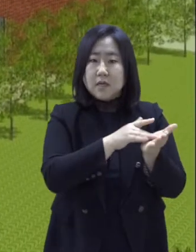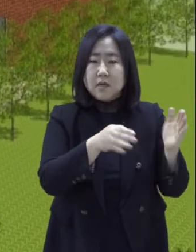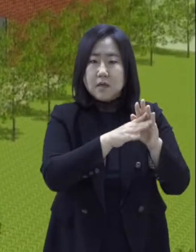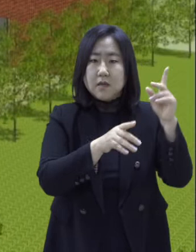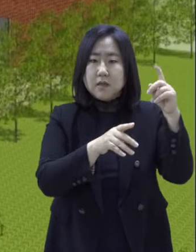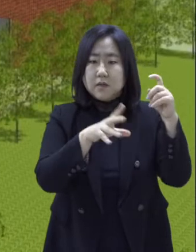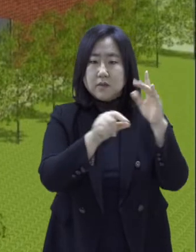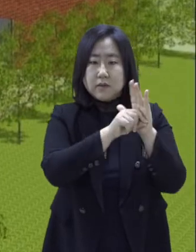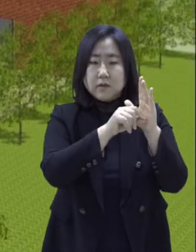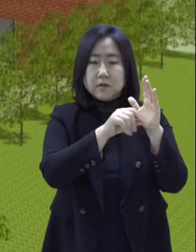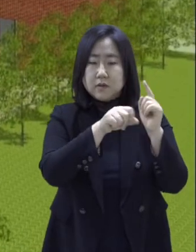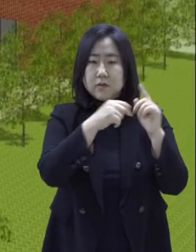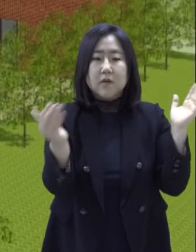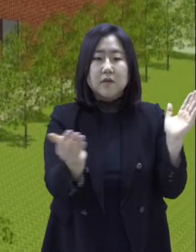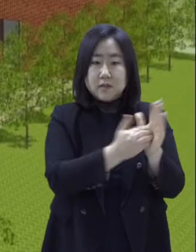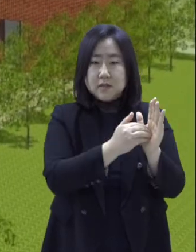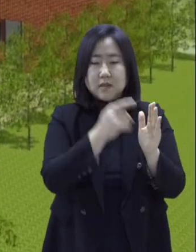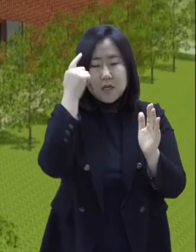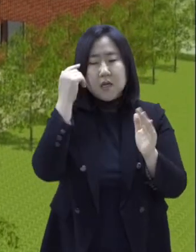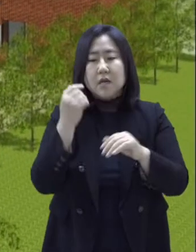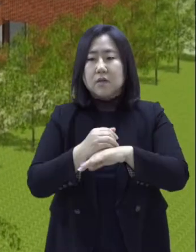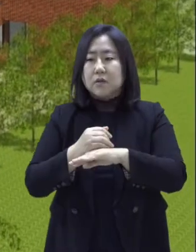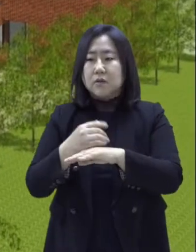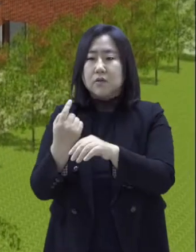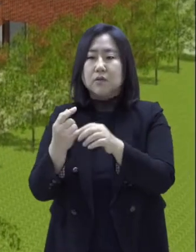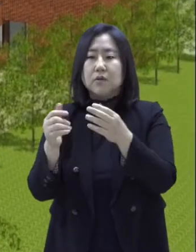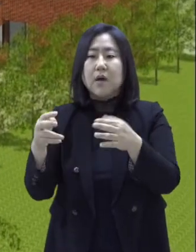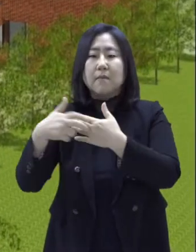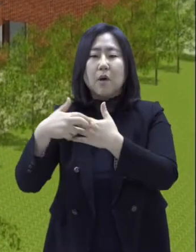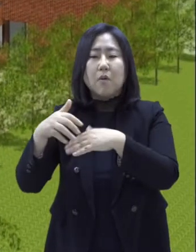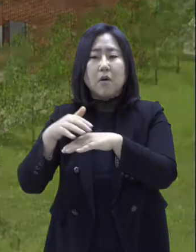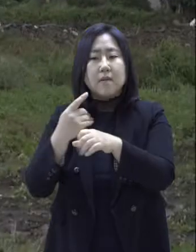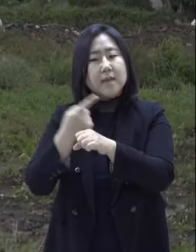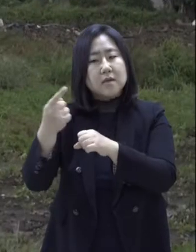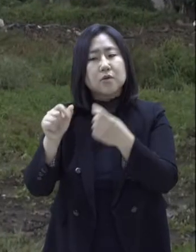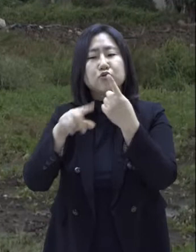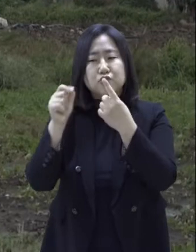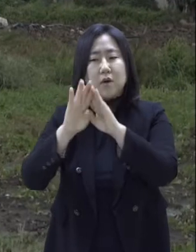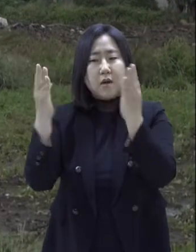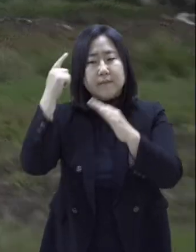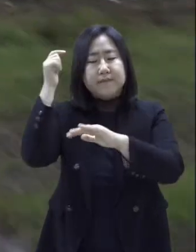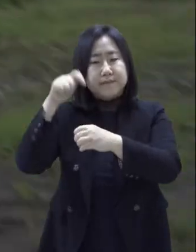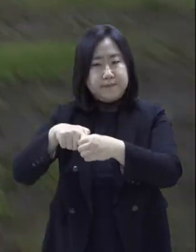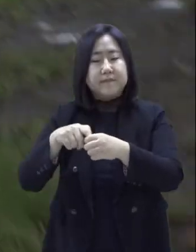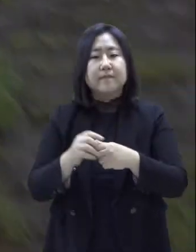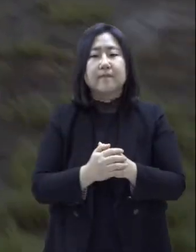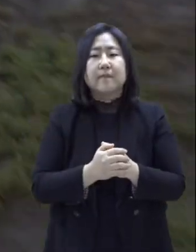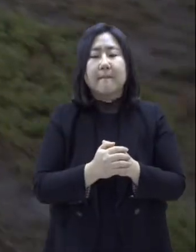11월 준공 예정이고, 의원동은 지난달 설계 공모가 완료돼 내년 6월 개원을 목표로 추진됩니다.